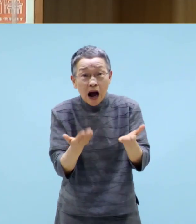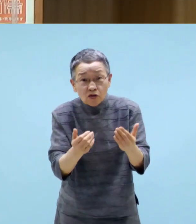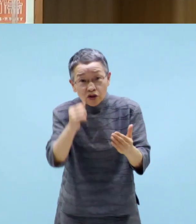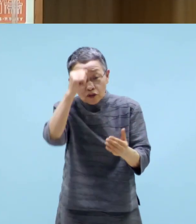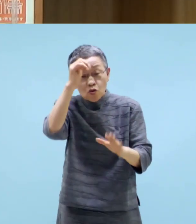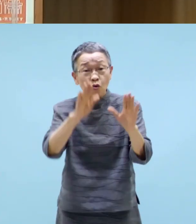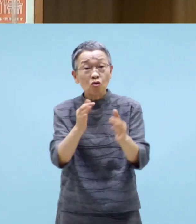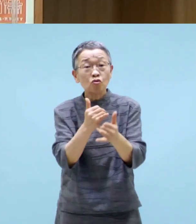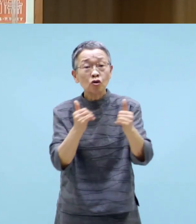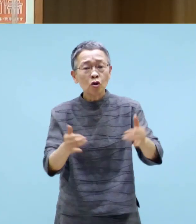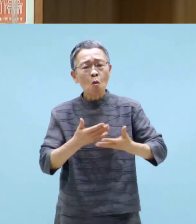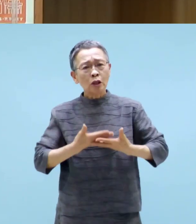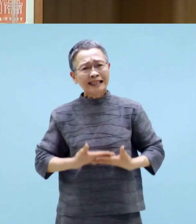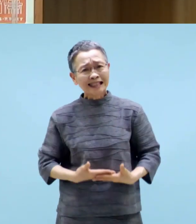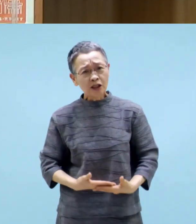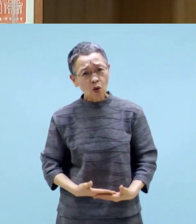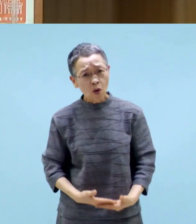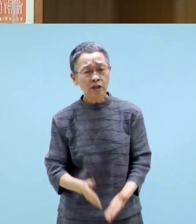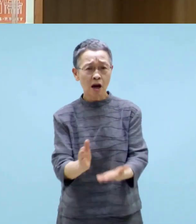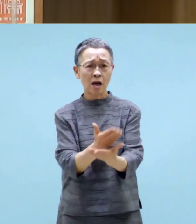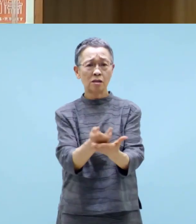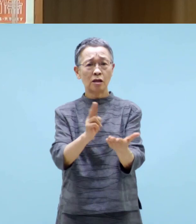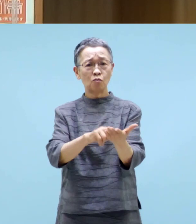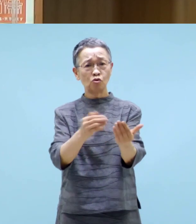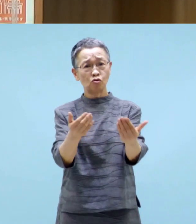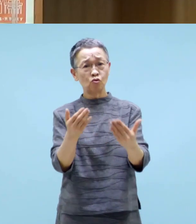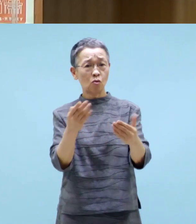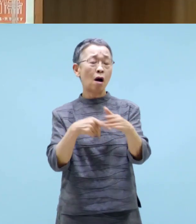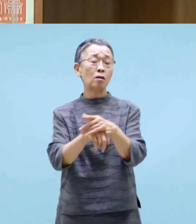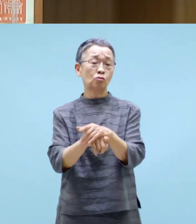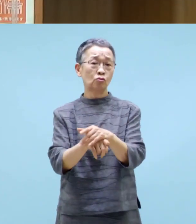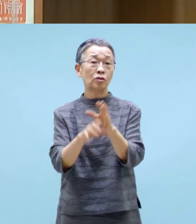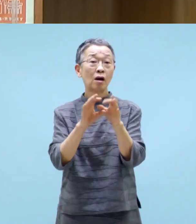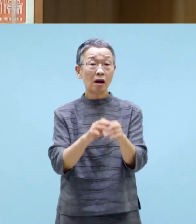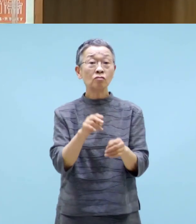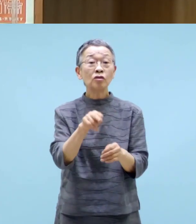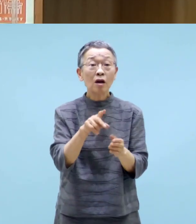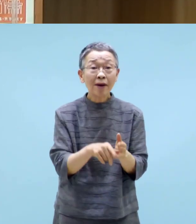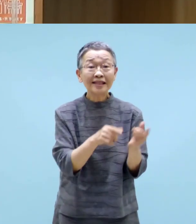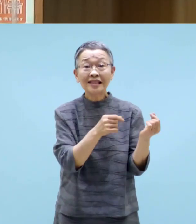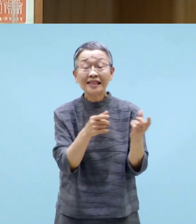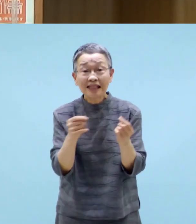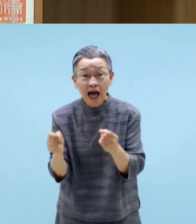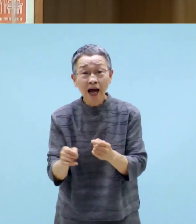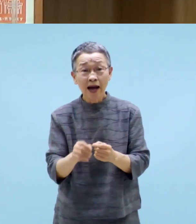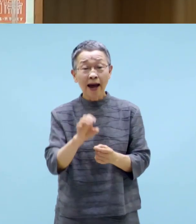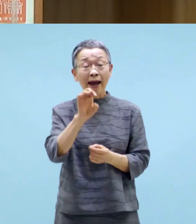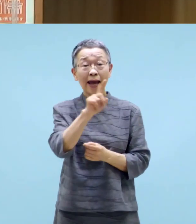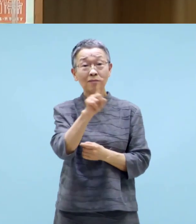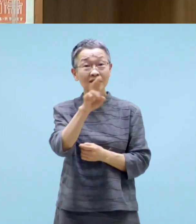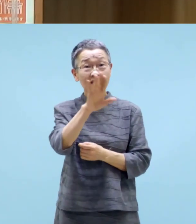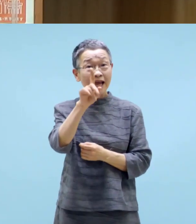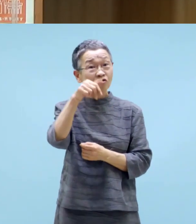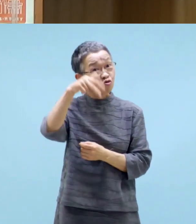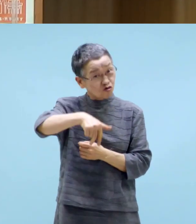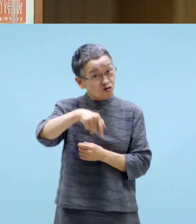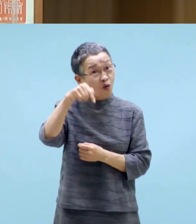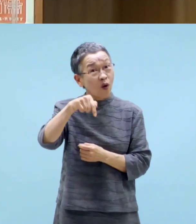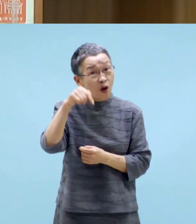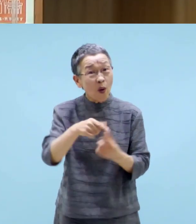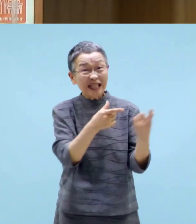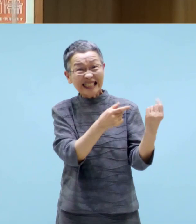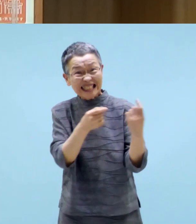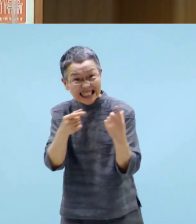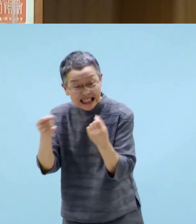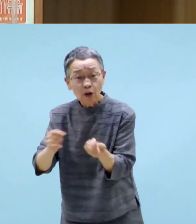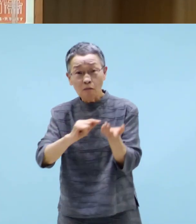ね。ですからそういったことを考えると、しっかりしたエビデンスをまず整理して、日本全体でこれぐらい結構